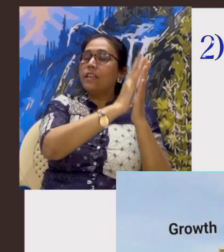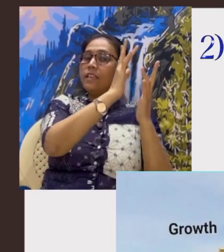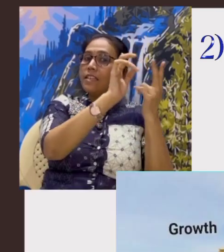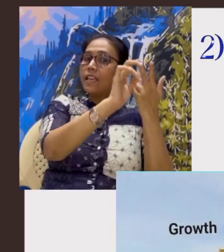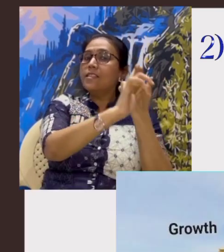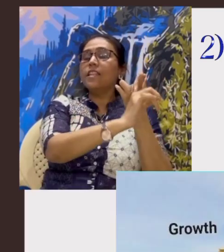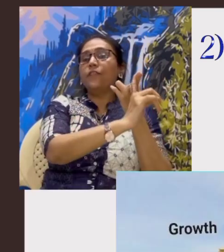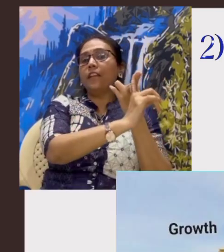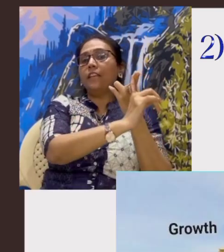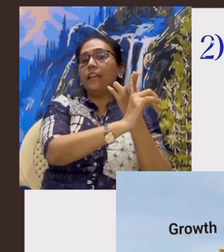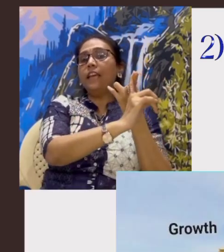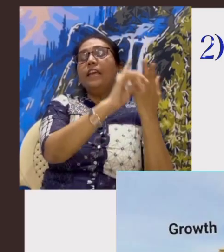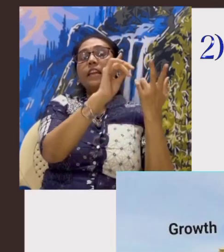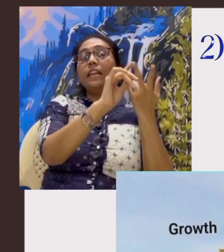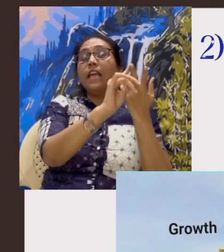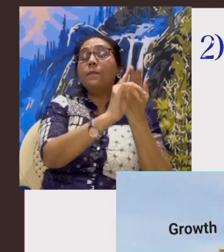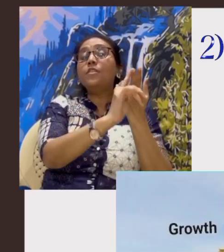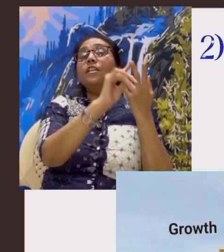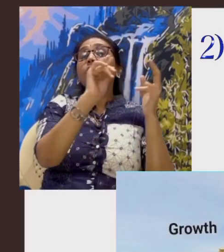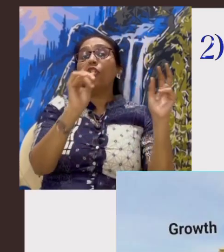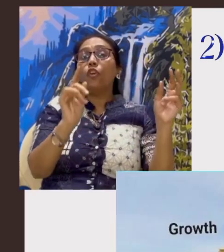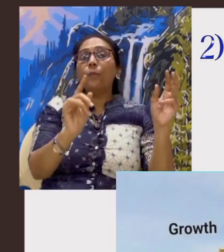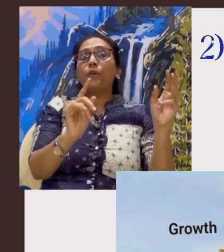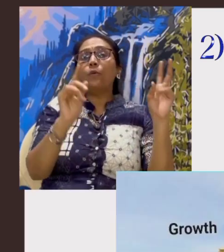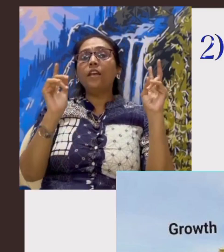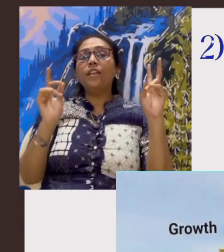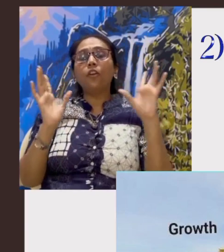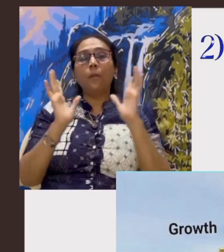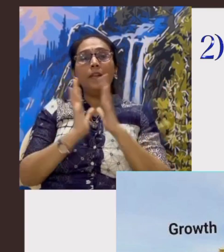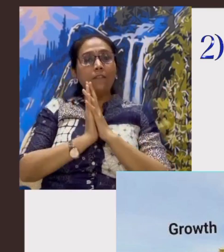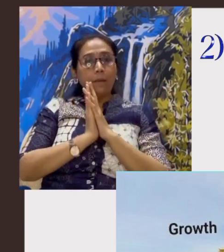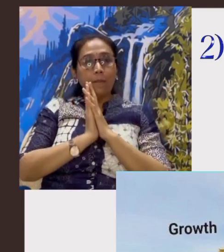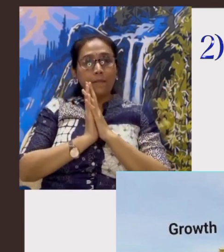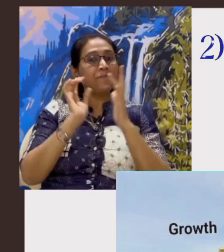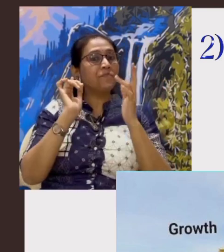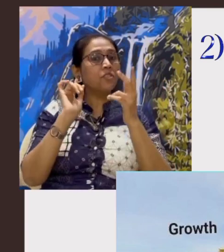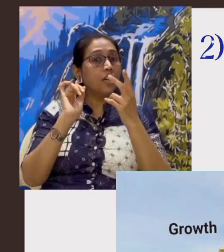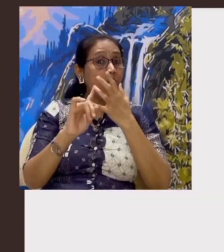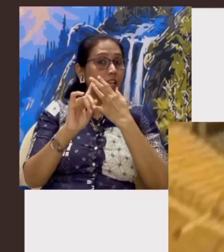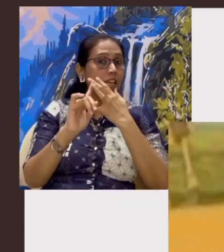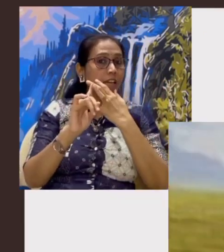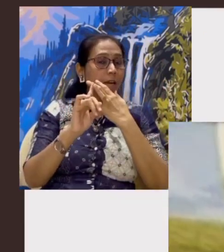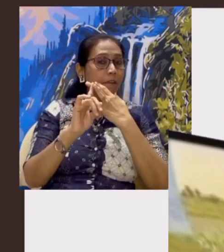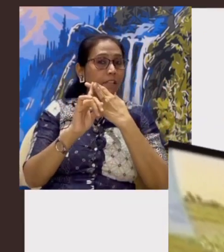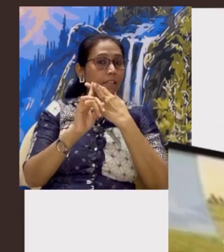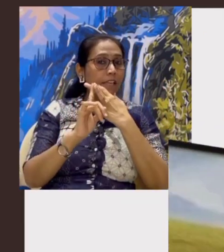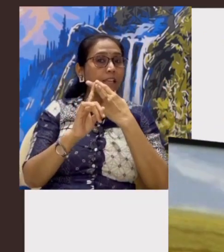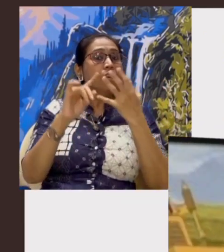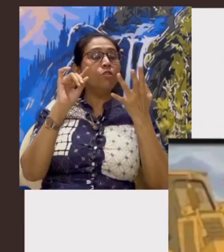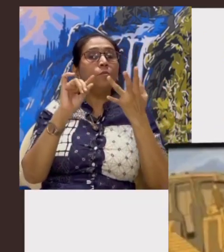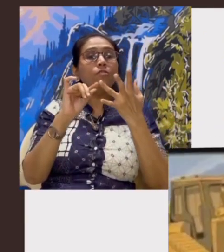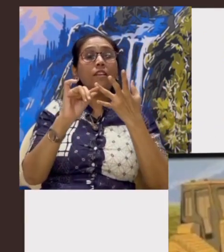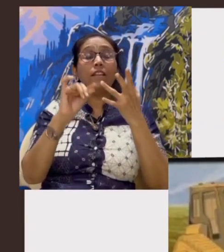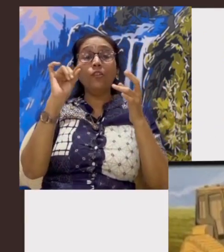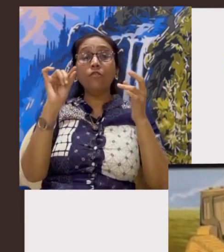हैं कि सेकेंड सिग्निफिकेंट ये है कि हेल्प्स इन इकोनॉमिक ग्रोथ है इकोनॉमिक डेवलपमेंट. थर्ड क्या काम करती है ये तो हम